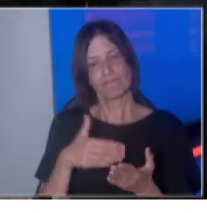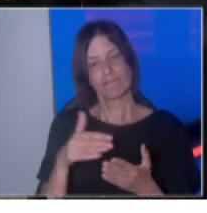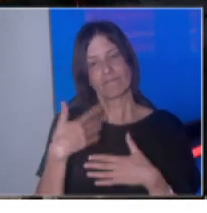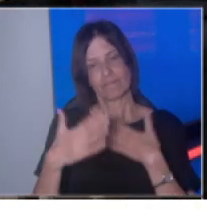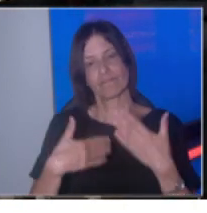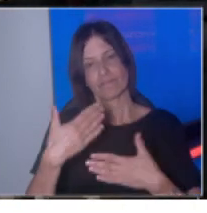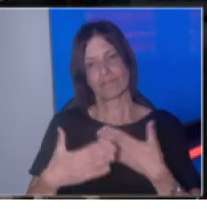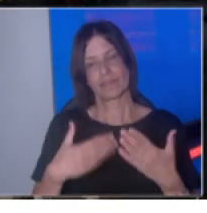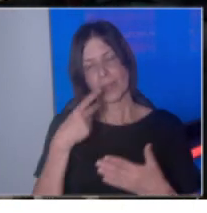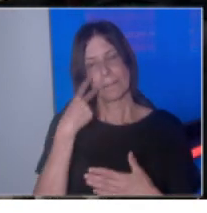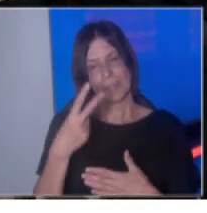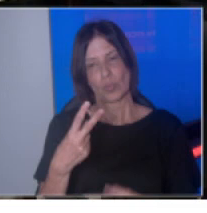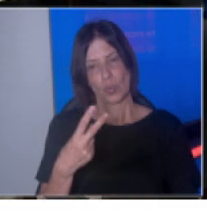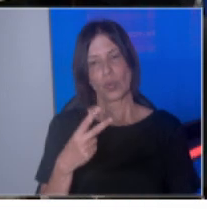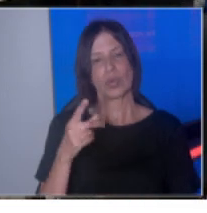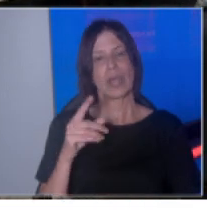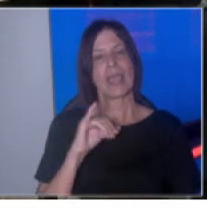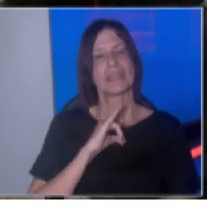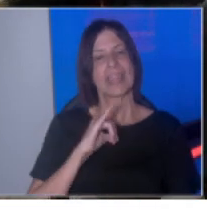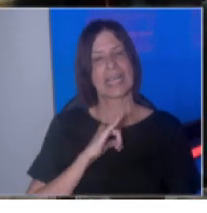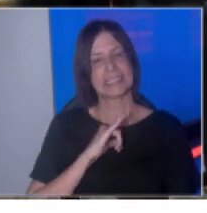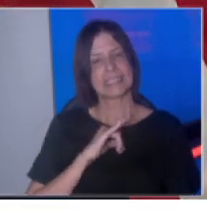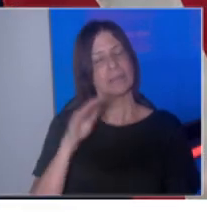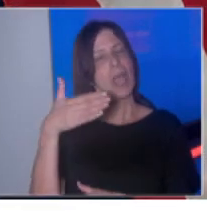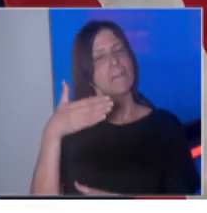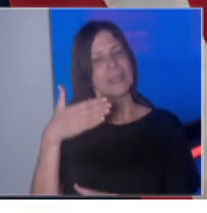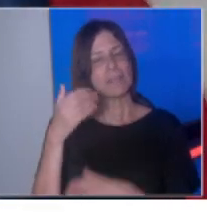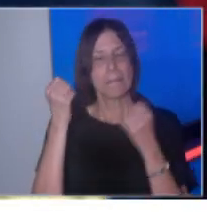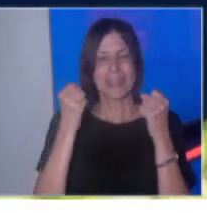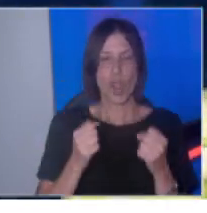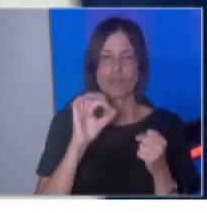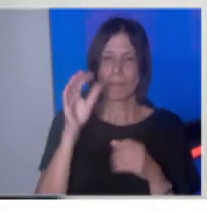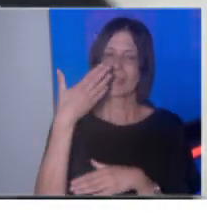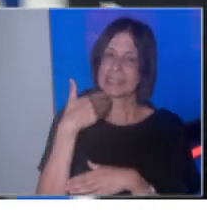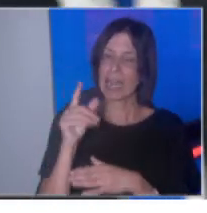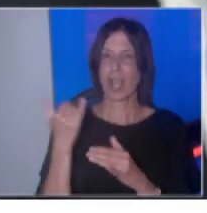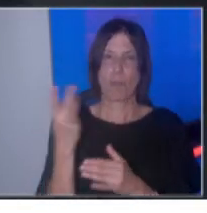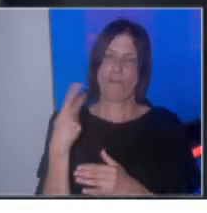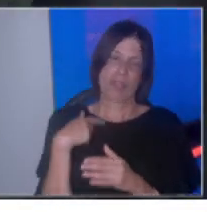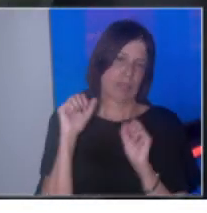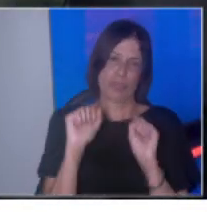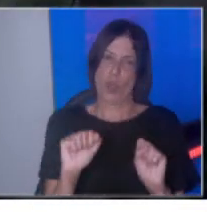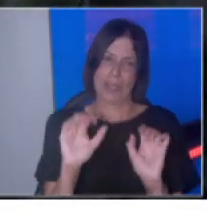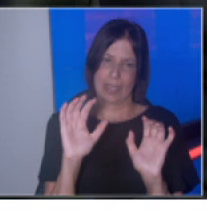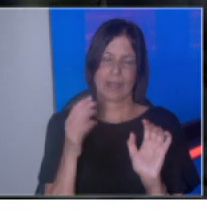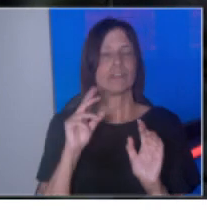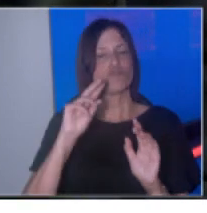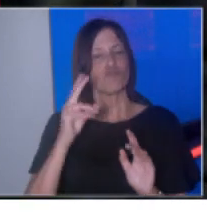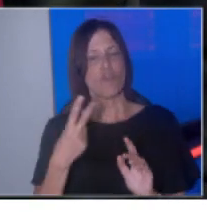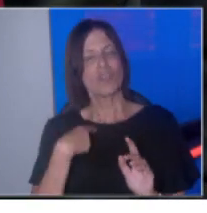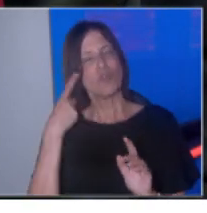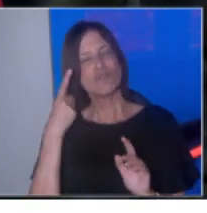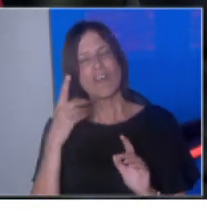מקדם את הביקור, מקדם את האינטרסים המדיניים הביטחוניים של מדינת ישראל, אנחנו כמובן נתמוך. אבל שוב, אני חושב